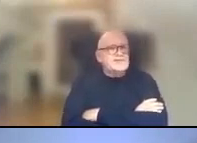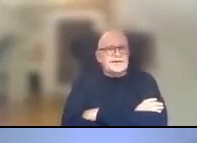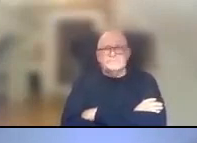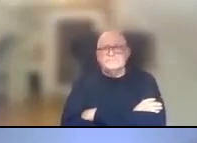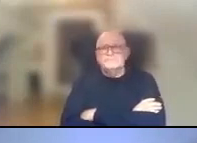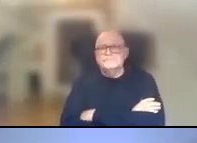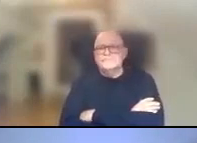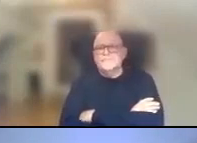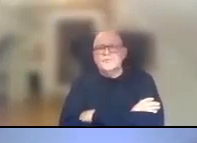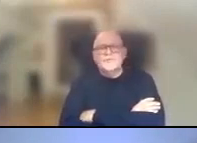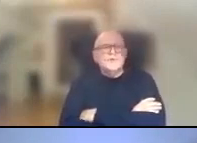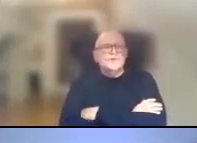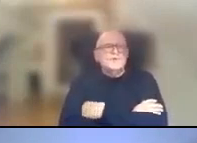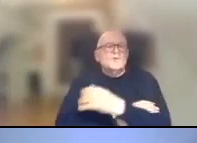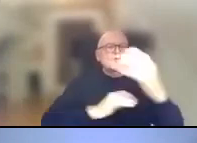nicht sterben.